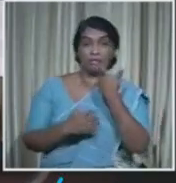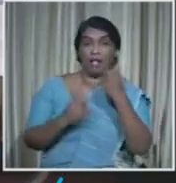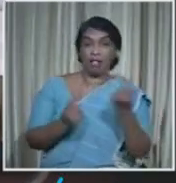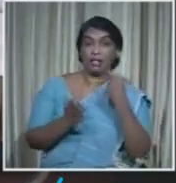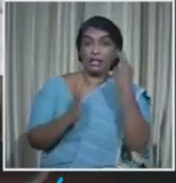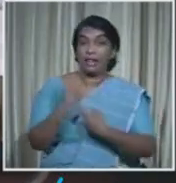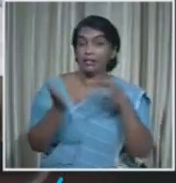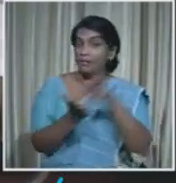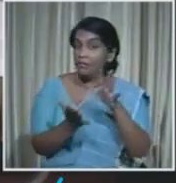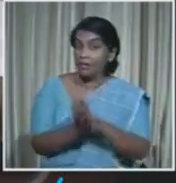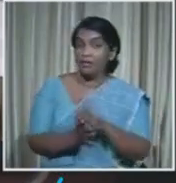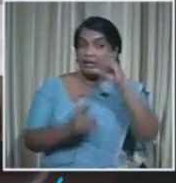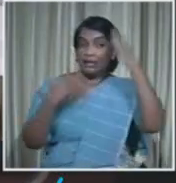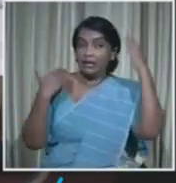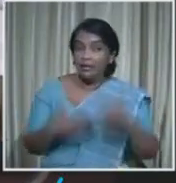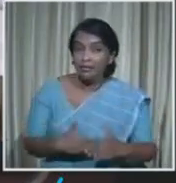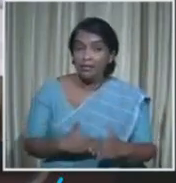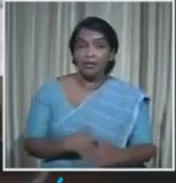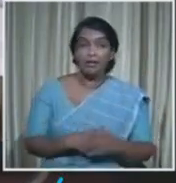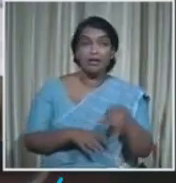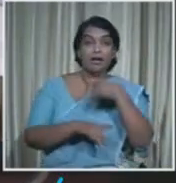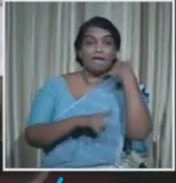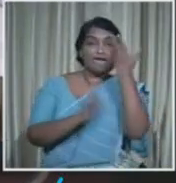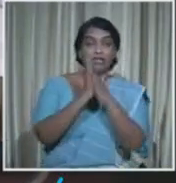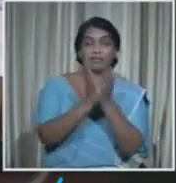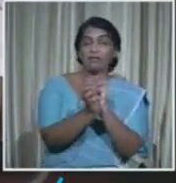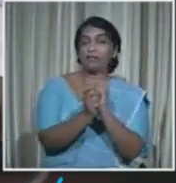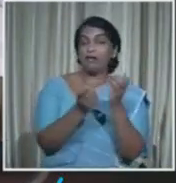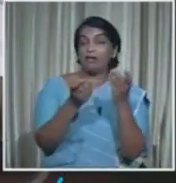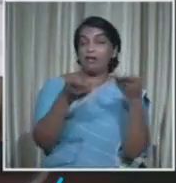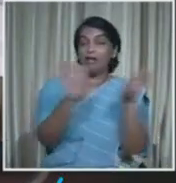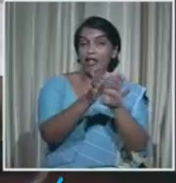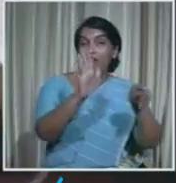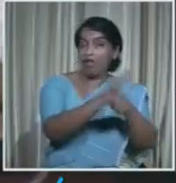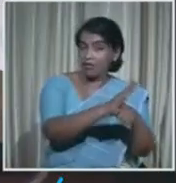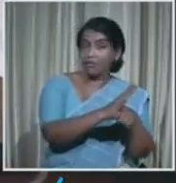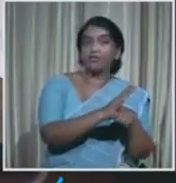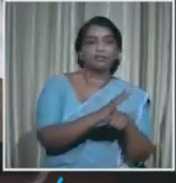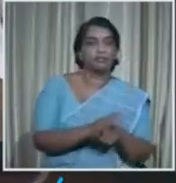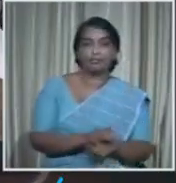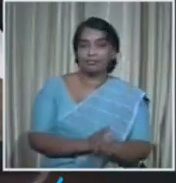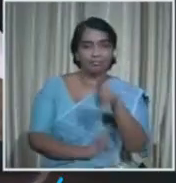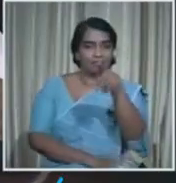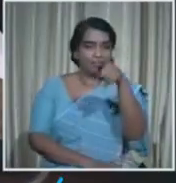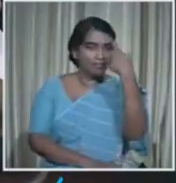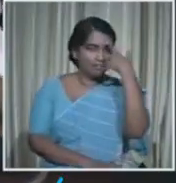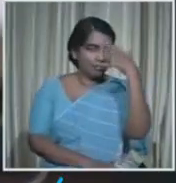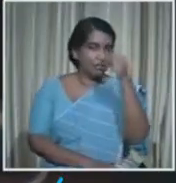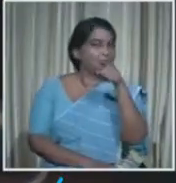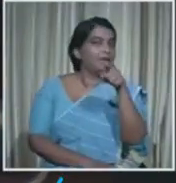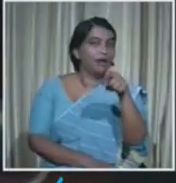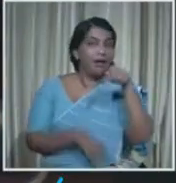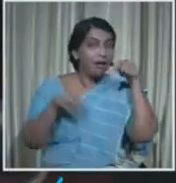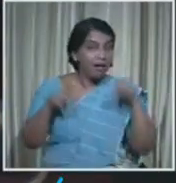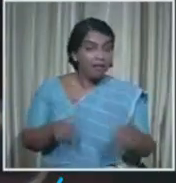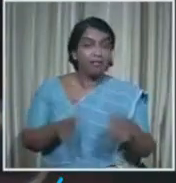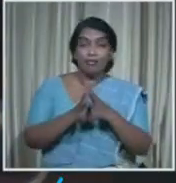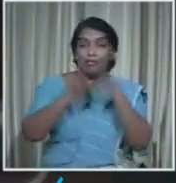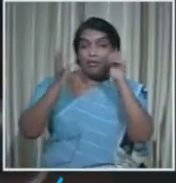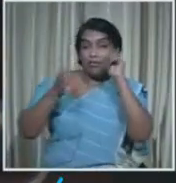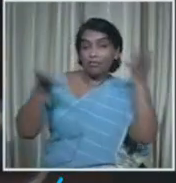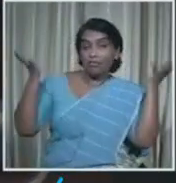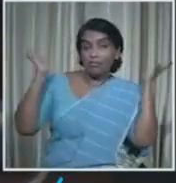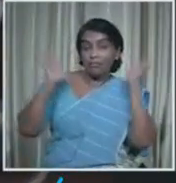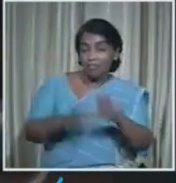දාලා කර්ෆියු දාලා සෝෂල් මීඩියා නතර කරලා හොඳට මතක තියාගන්න අද මේ මහා රැල්ල බිහි